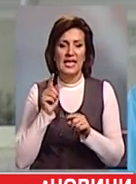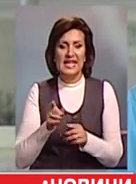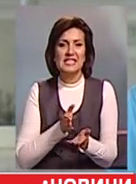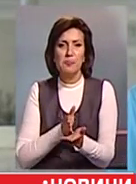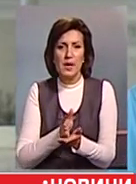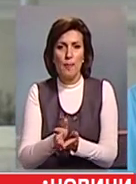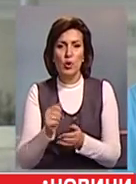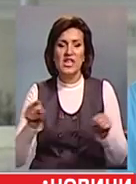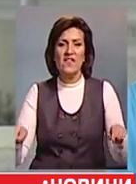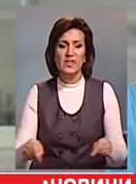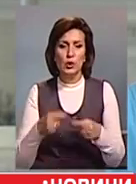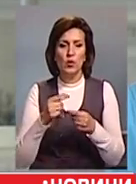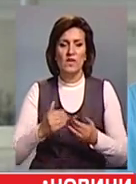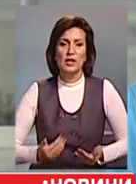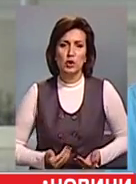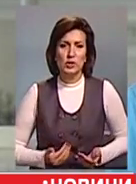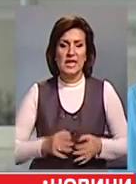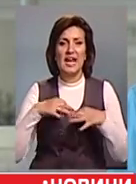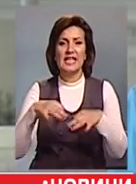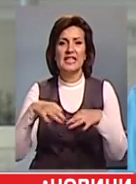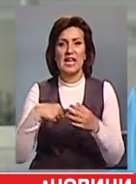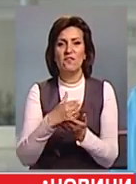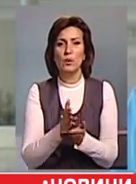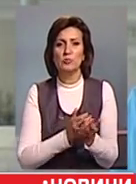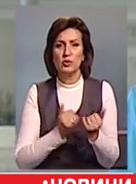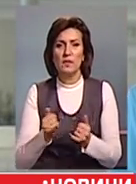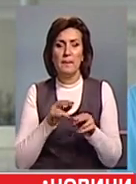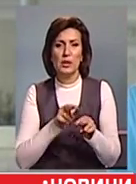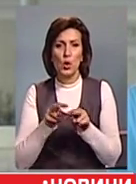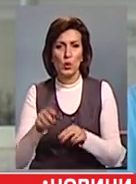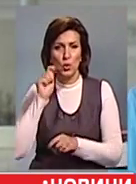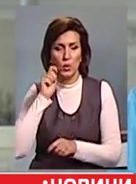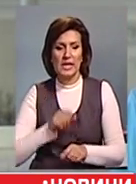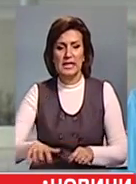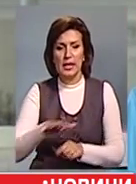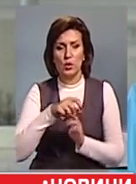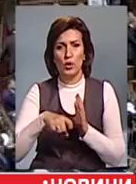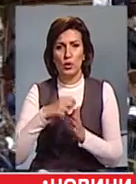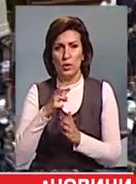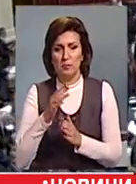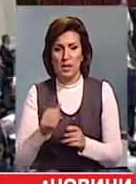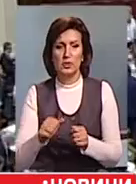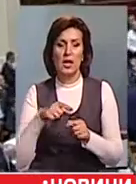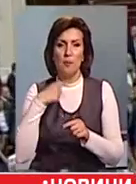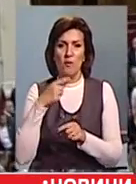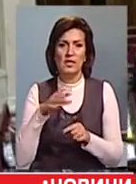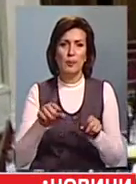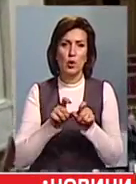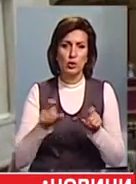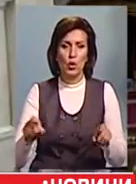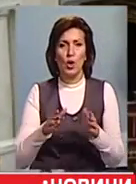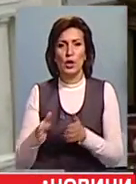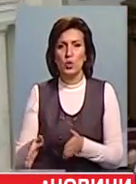Їх спрямують на відновлення соціальної і транспортної інфраструктури підконтрольних Україні територій Донбасу. Ну, зокрема, мова йде про